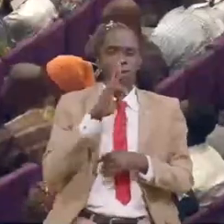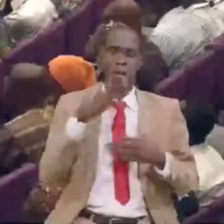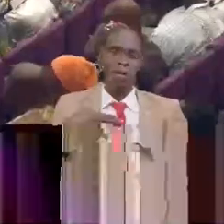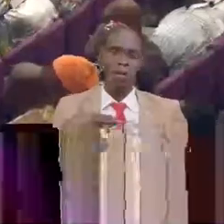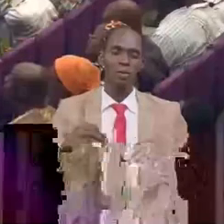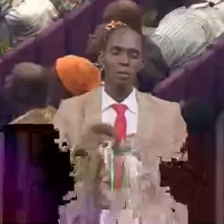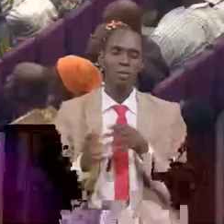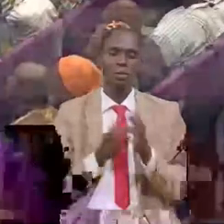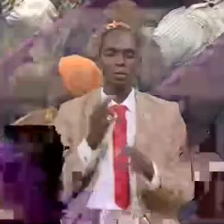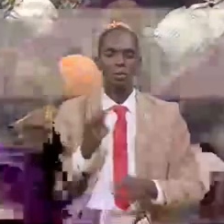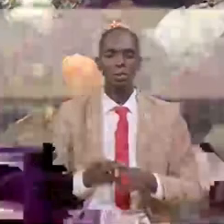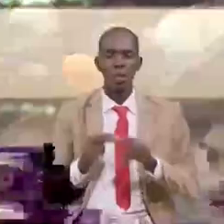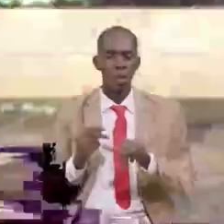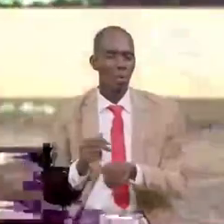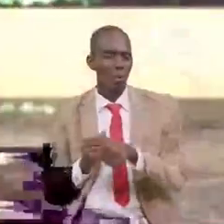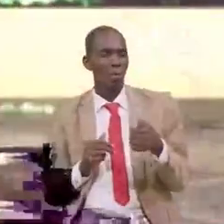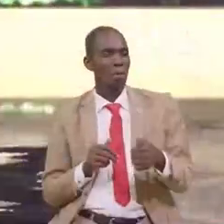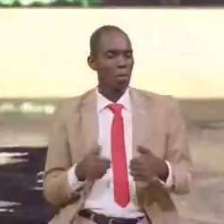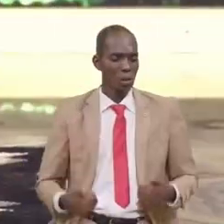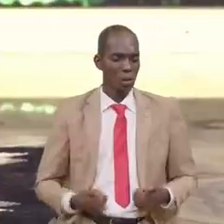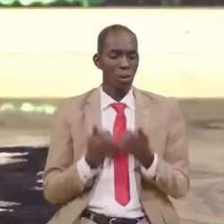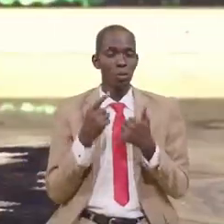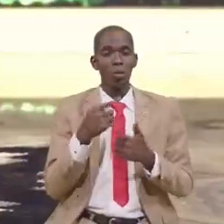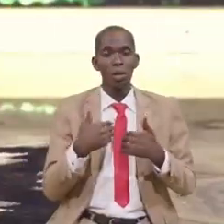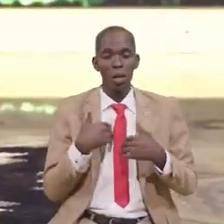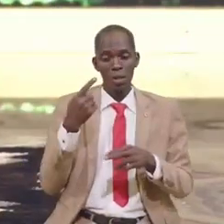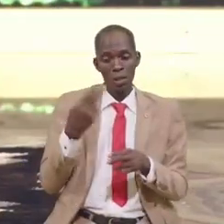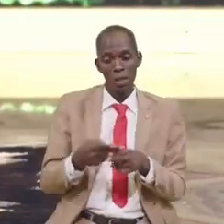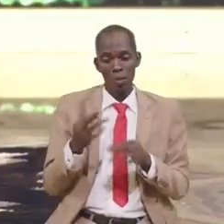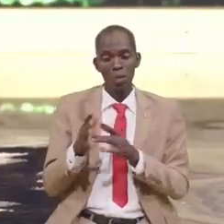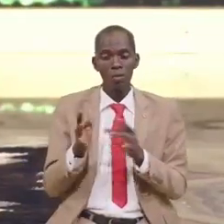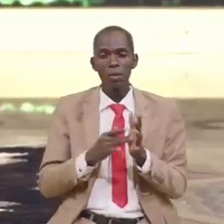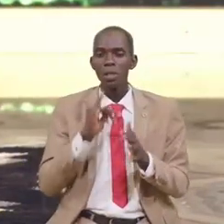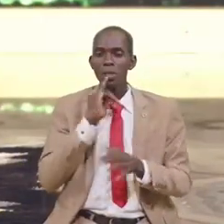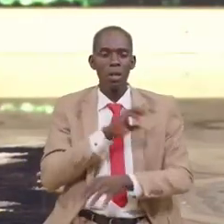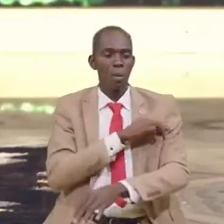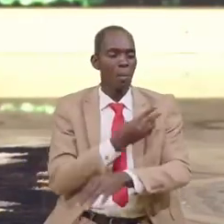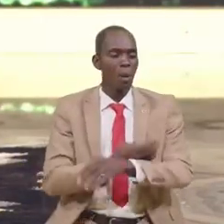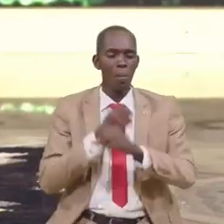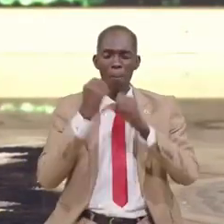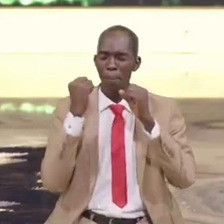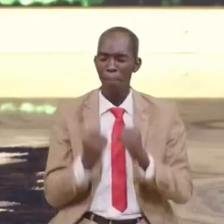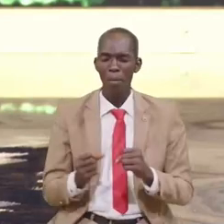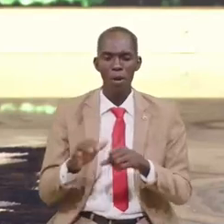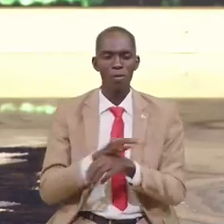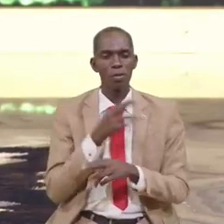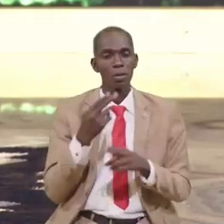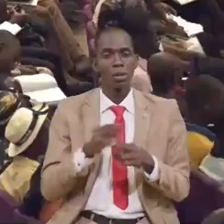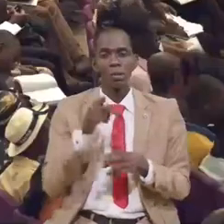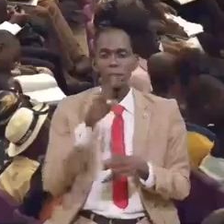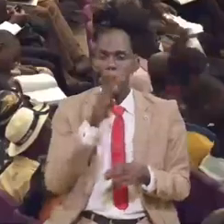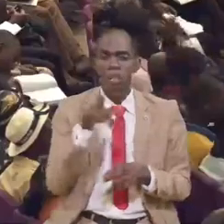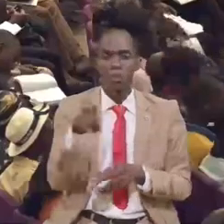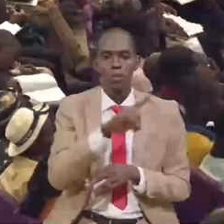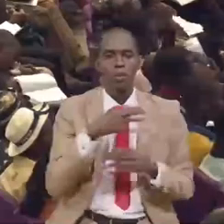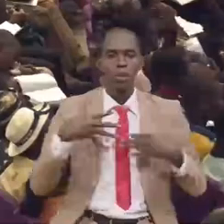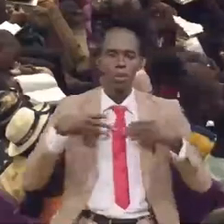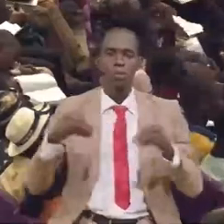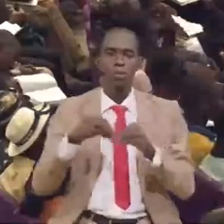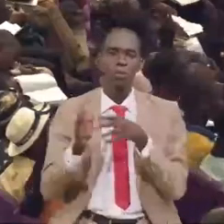Jésus-Christ. Quel que soit le défi que vous avez, le nom de Jésus est un puissant nom. Soyez guéris au nom de